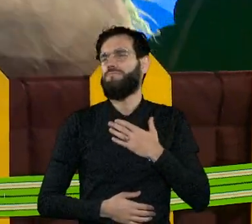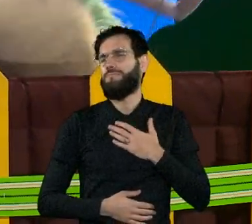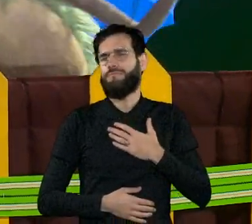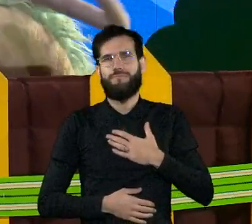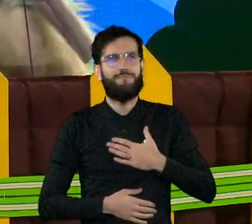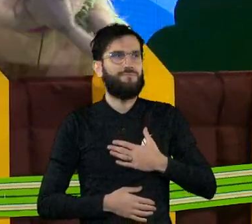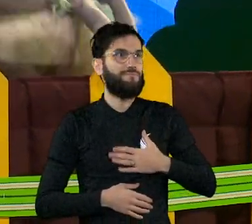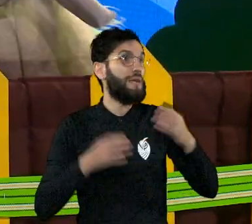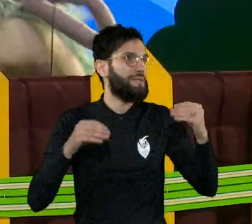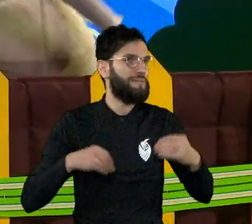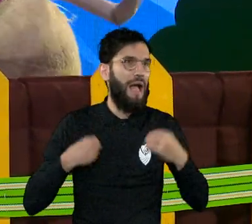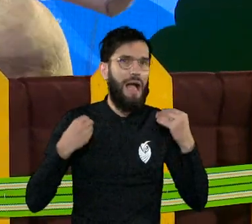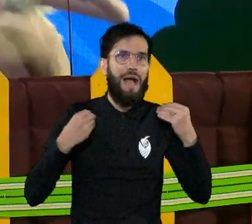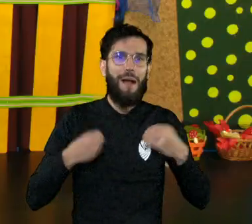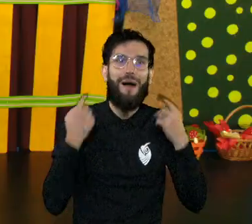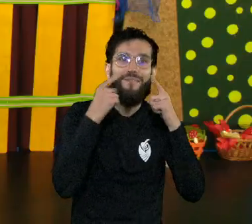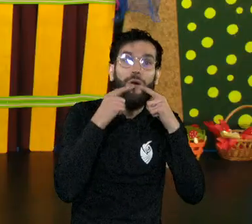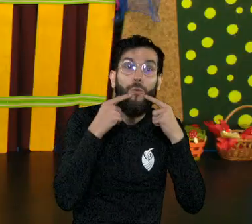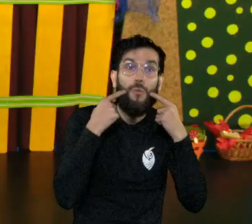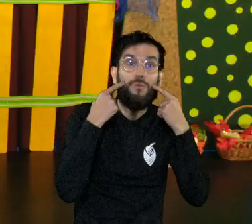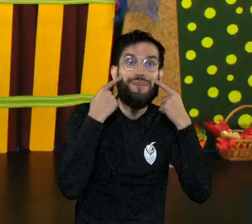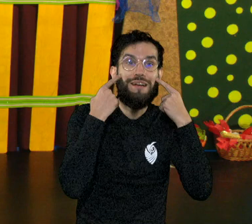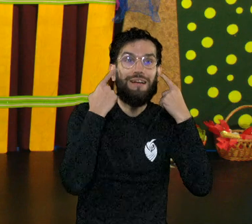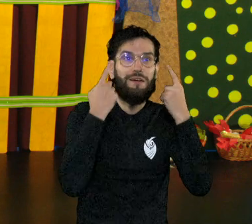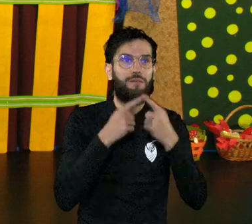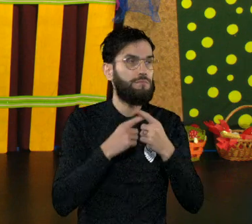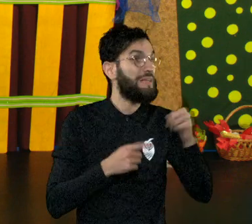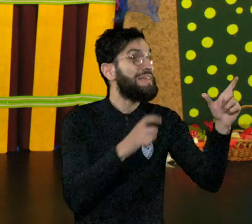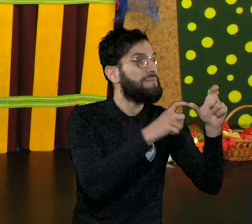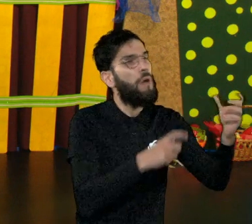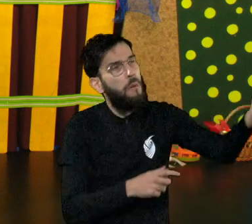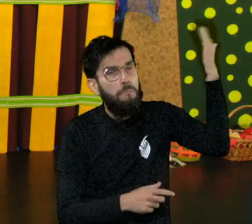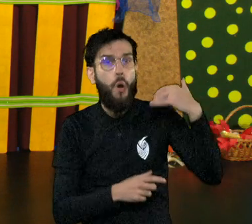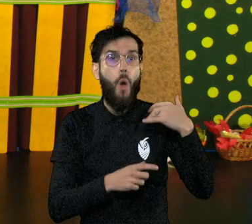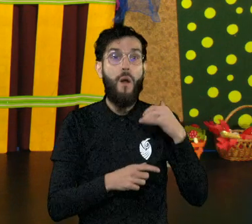náladička je vždy veselšia. Simi, poď s nami na výlet! Idem!